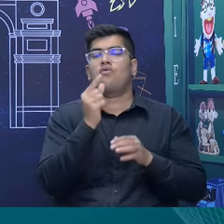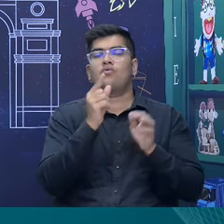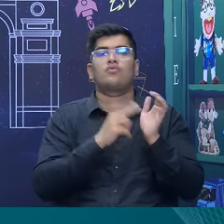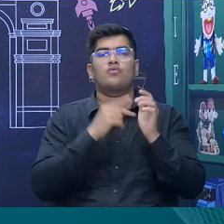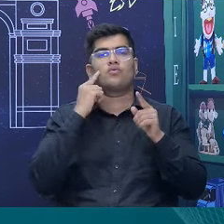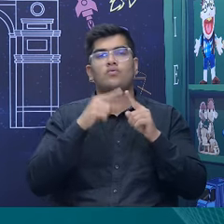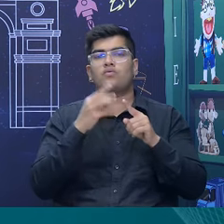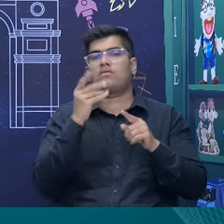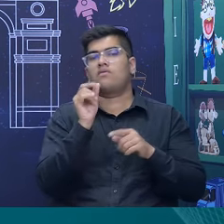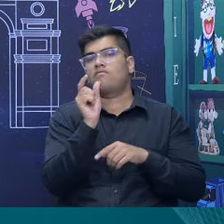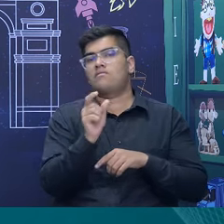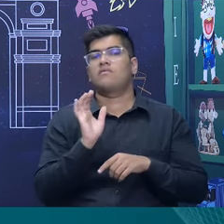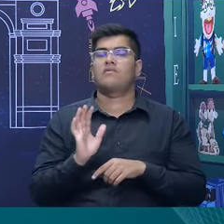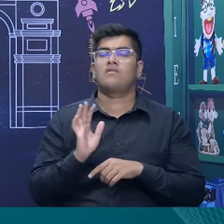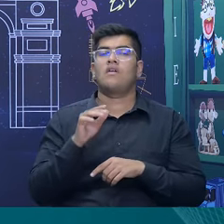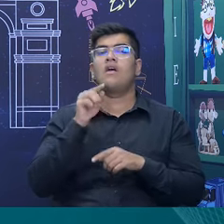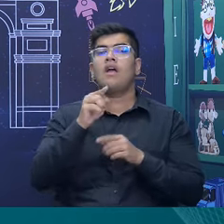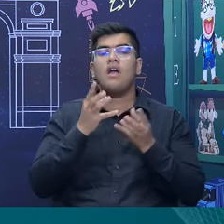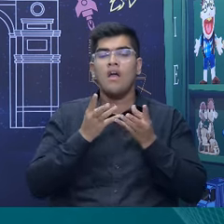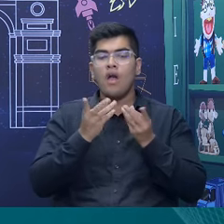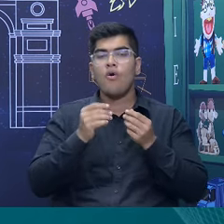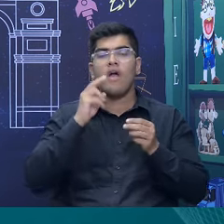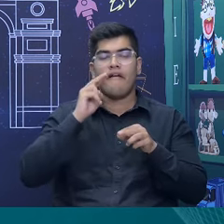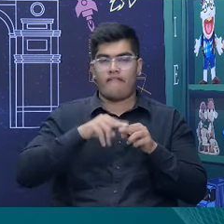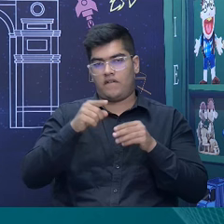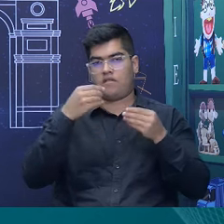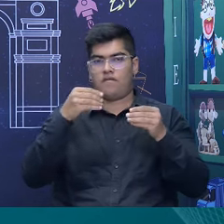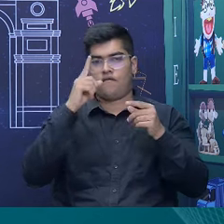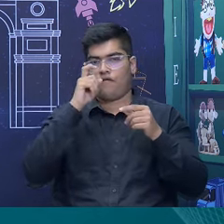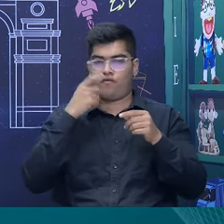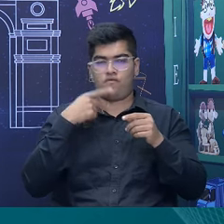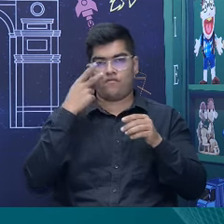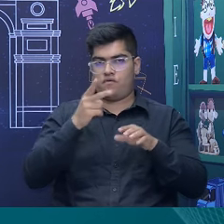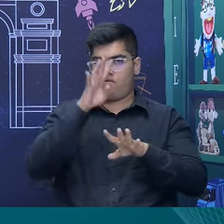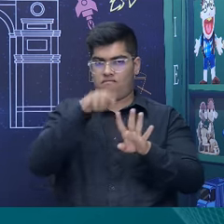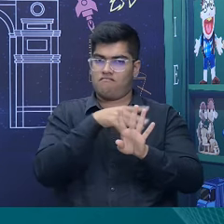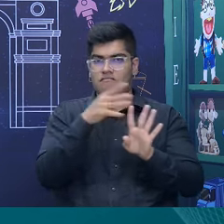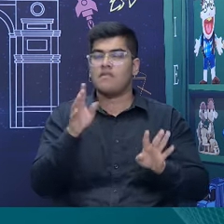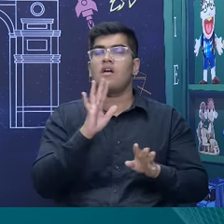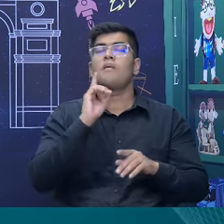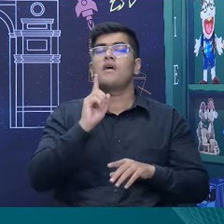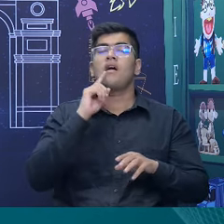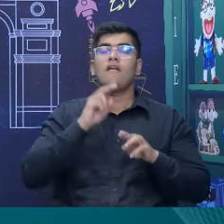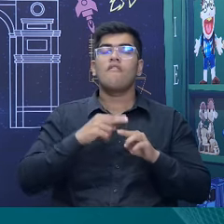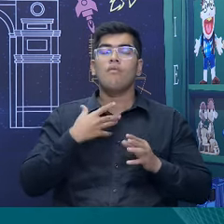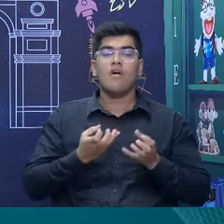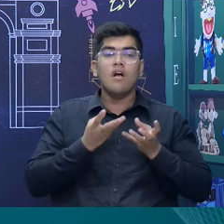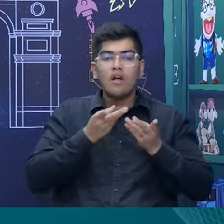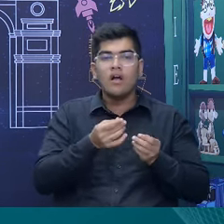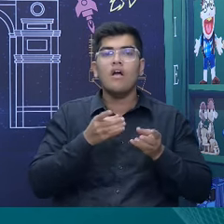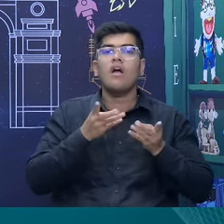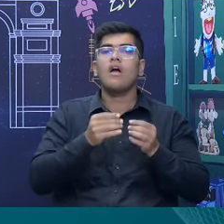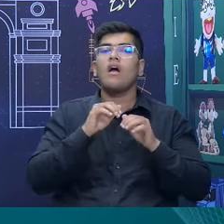आप लर्नर्स याद होगा इसका फार्मूला क्या है हमने तो यह हमने एक बार करके देख लिया हम रिवाइज कर रहे थे कि हम कैसे निकालते हैं